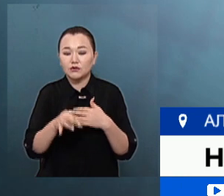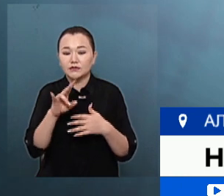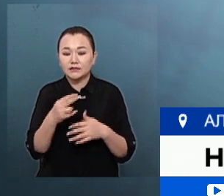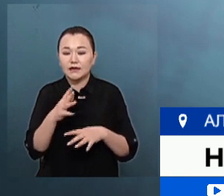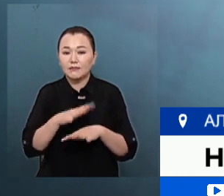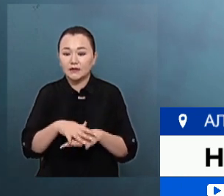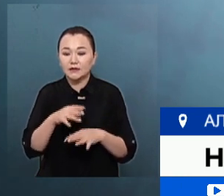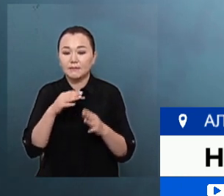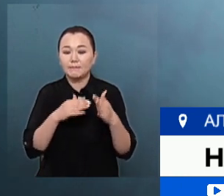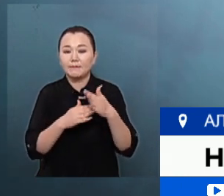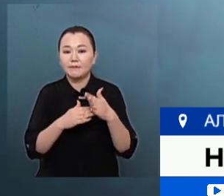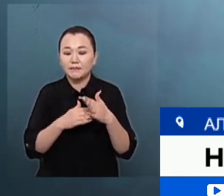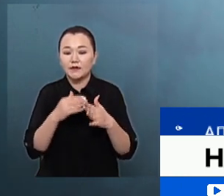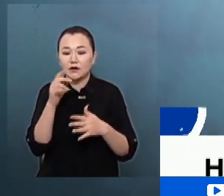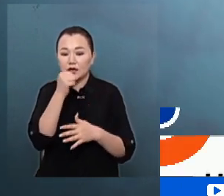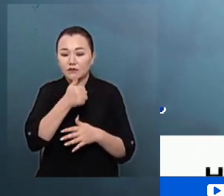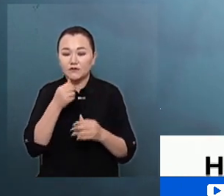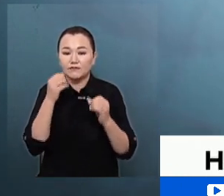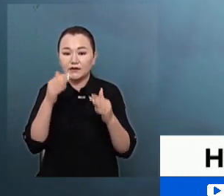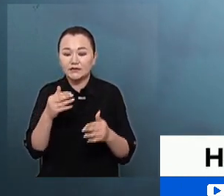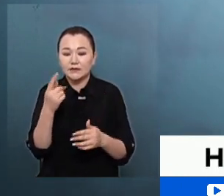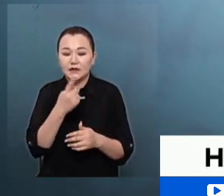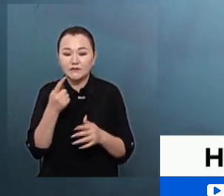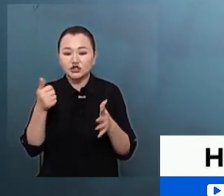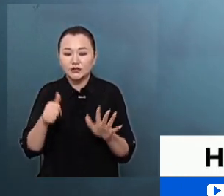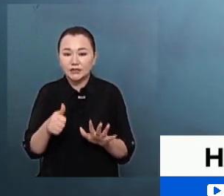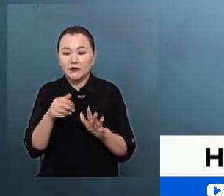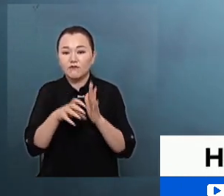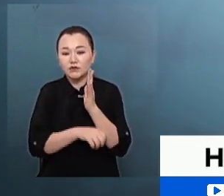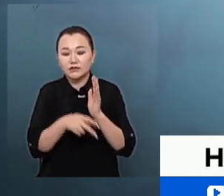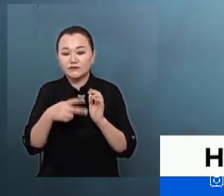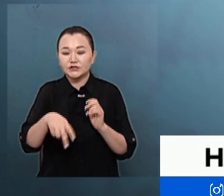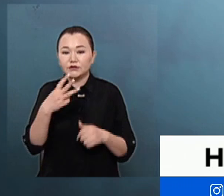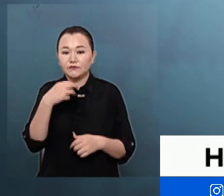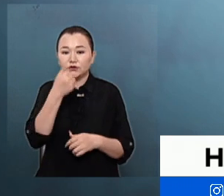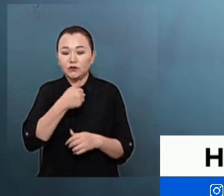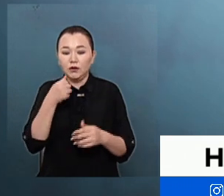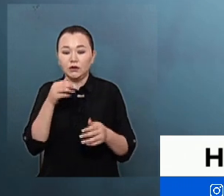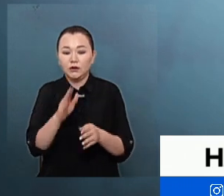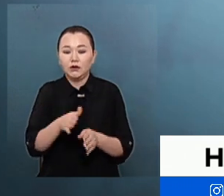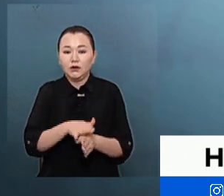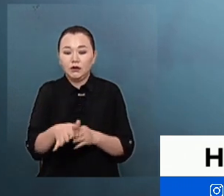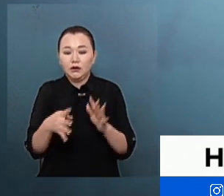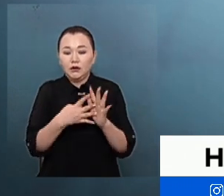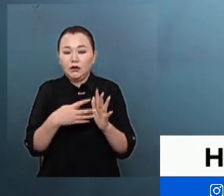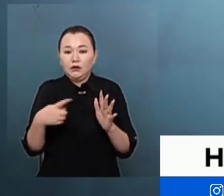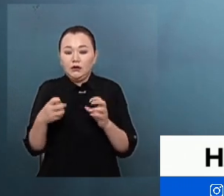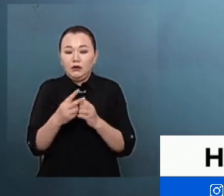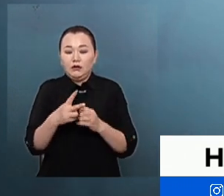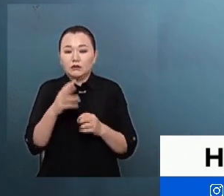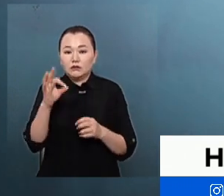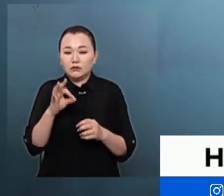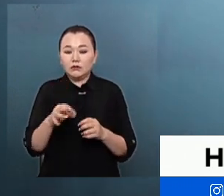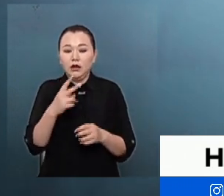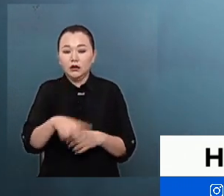Нацбанка пик годовой инфляции придется на первый квартал и в конце 2023 года составит 9-12 процентов